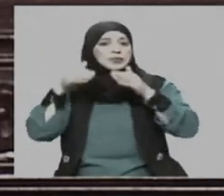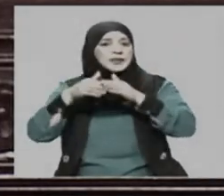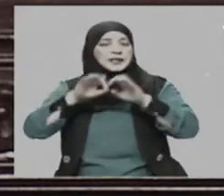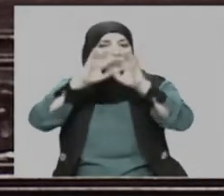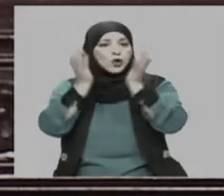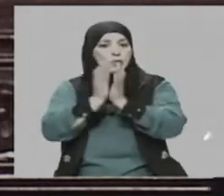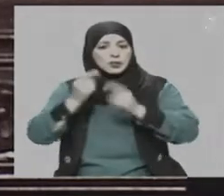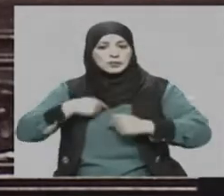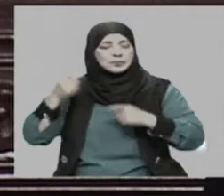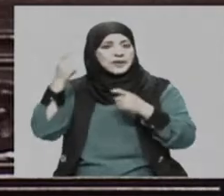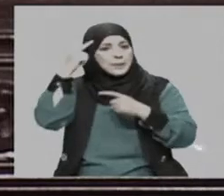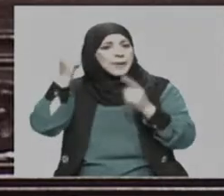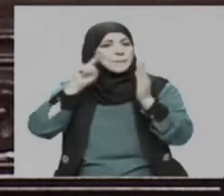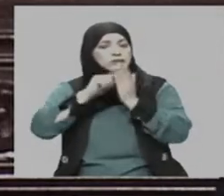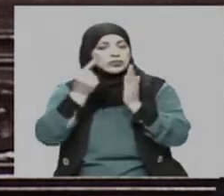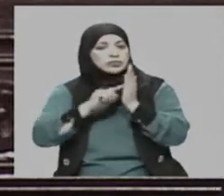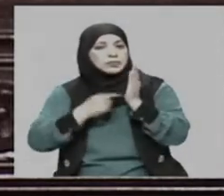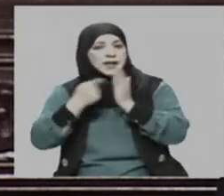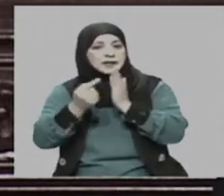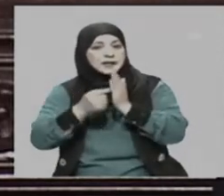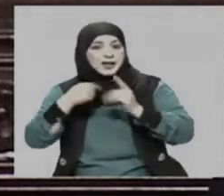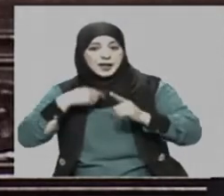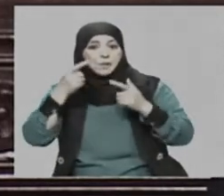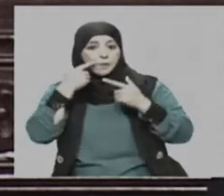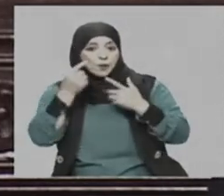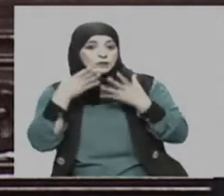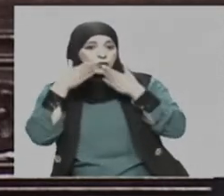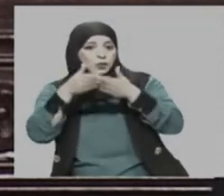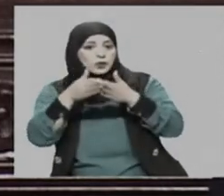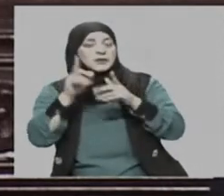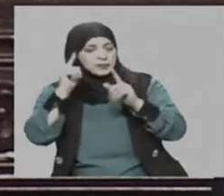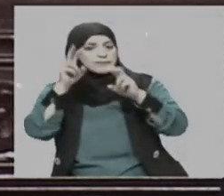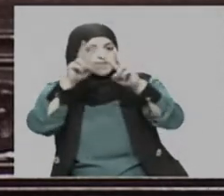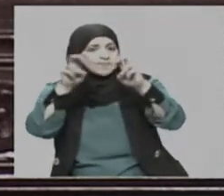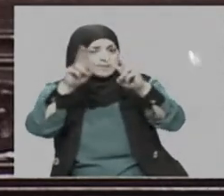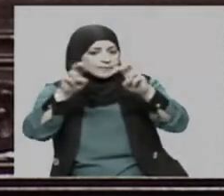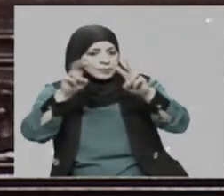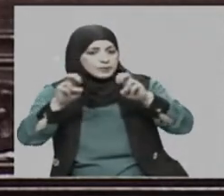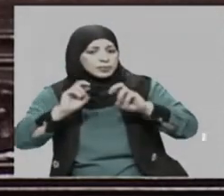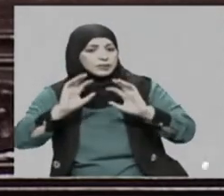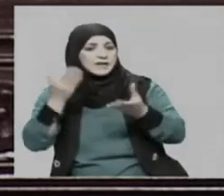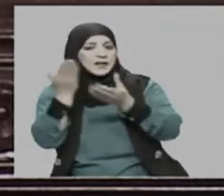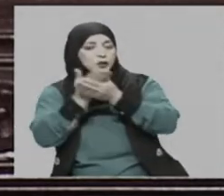اذن باش يصير تدقيق في هالصفقه هذه